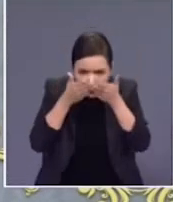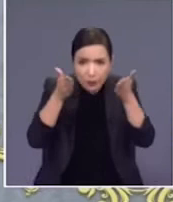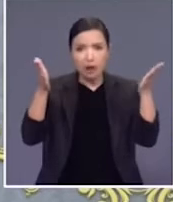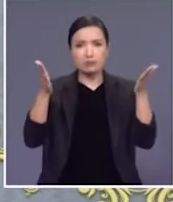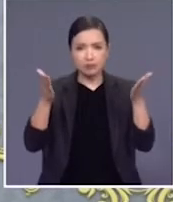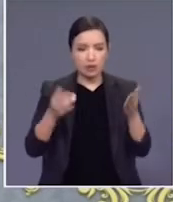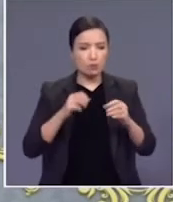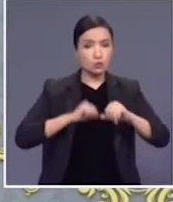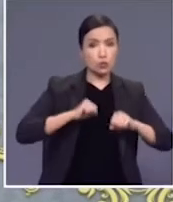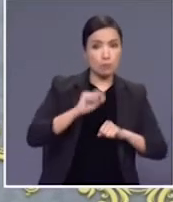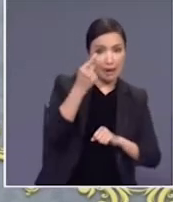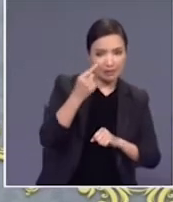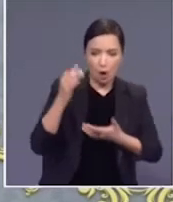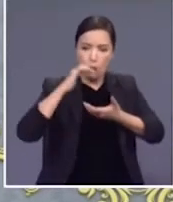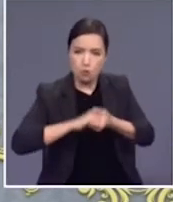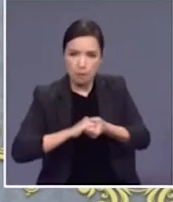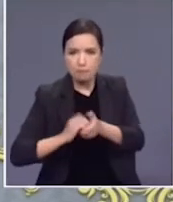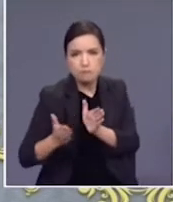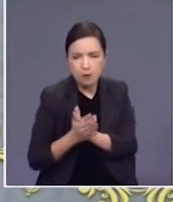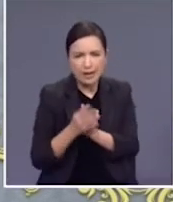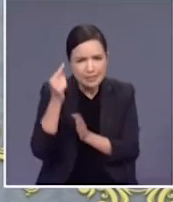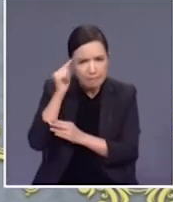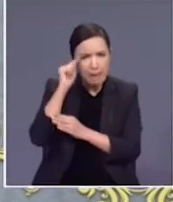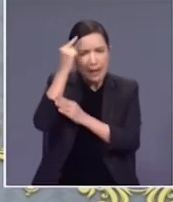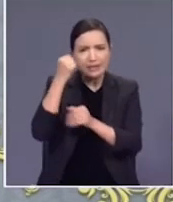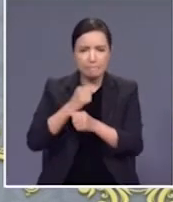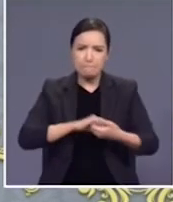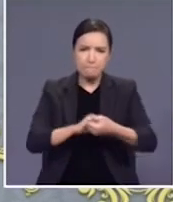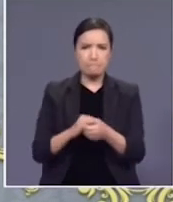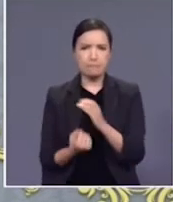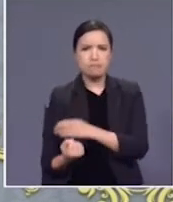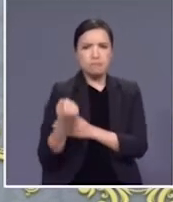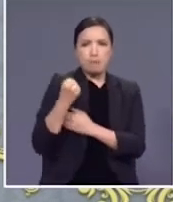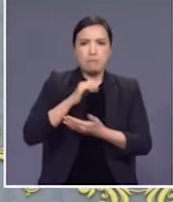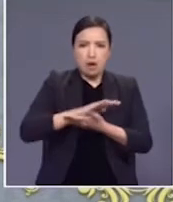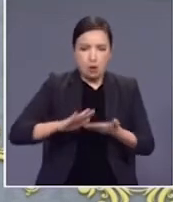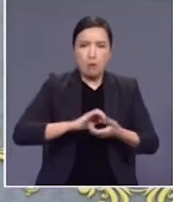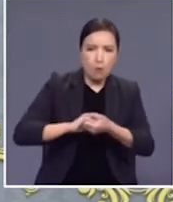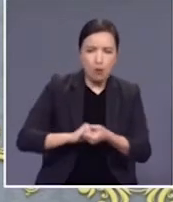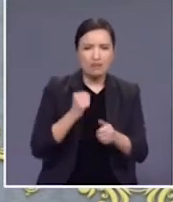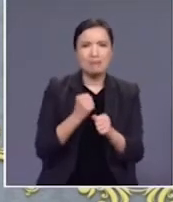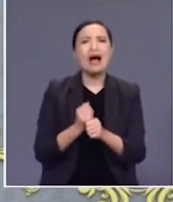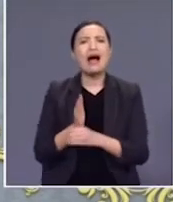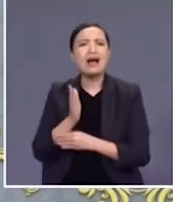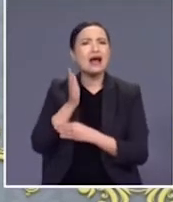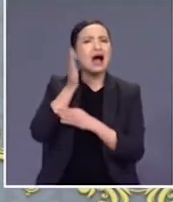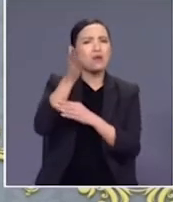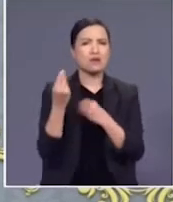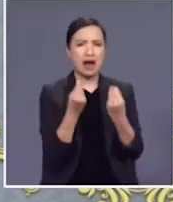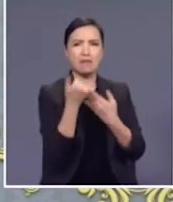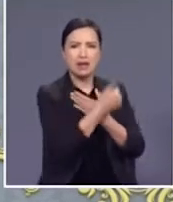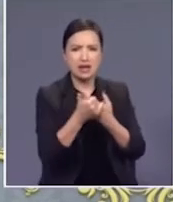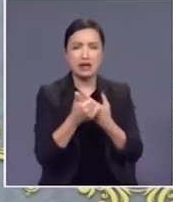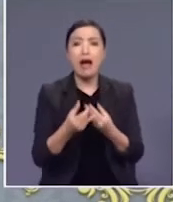ร่วมกับคนรุ่นใหม่ให้ได้ใช้ความริเริ่มสร้างสรรค์และพลังอันบริสุทธิ์ ในร่วมการสร้างอนาคตของประเทศเพื่อลูกหลานไทยในอนาคต